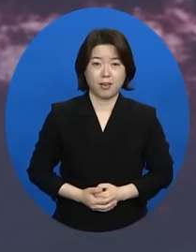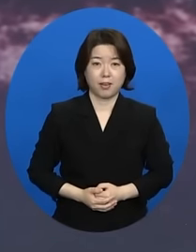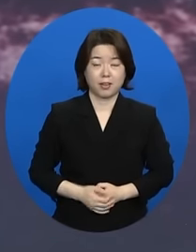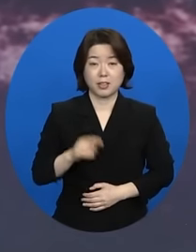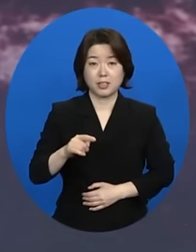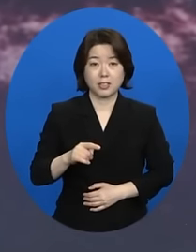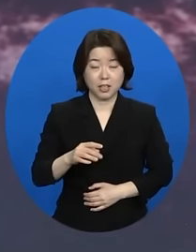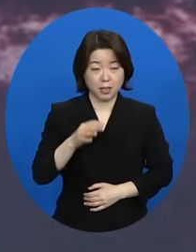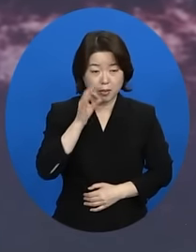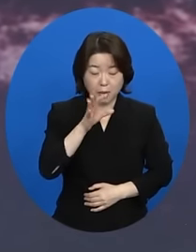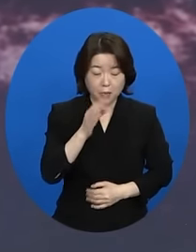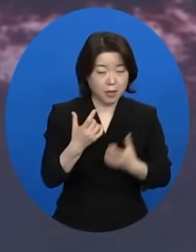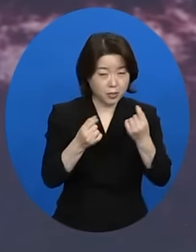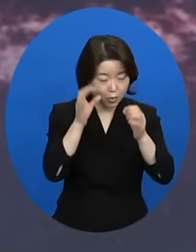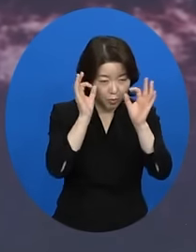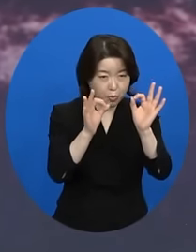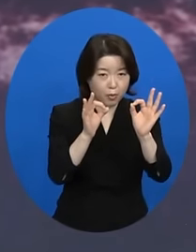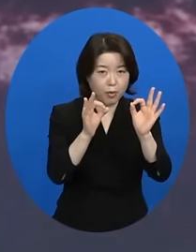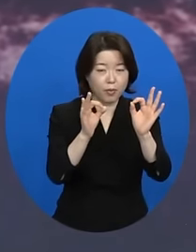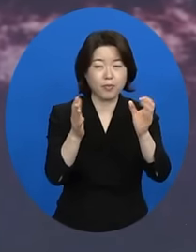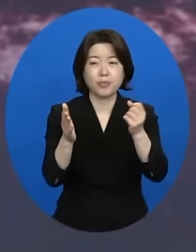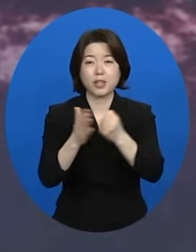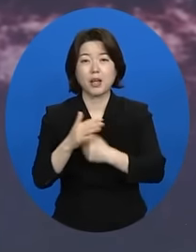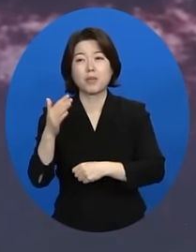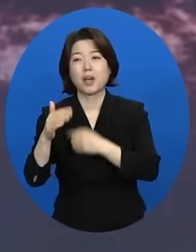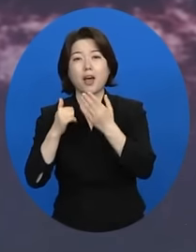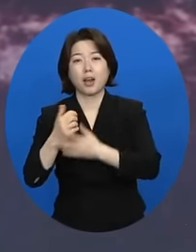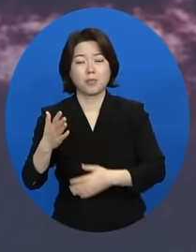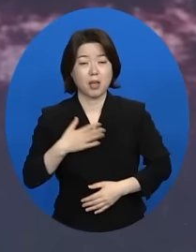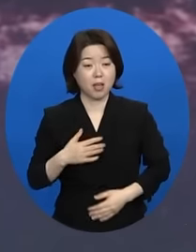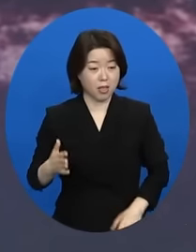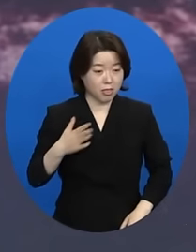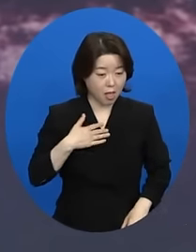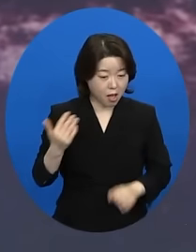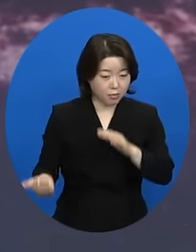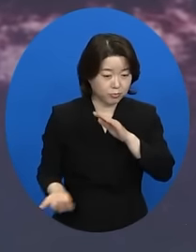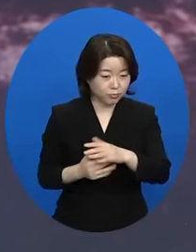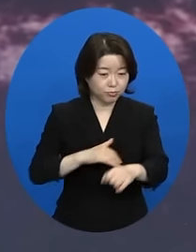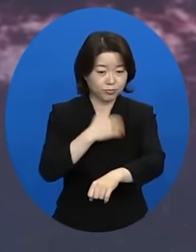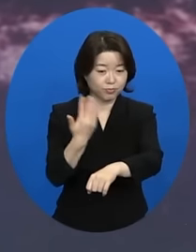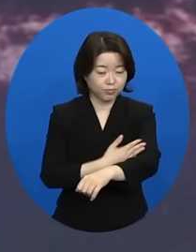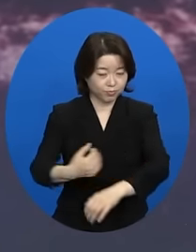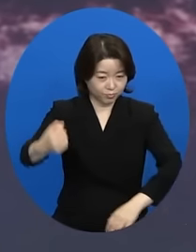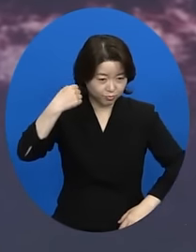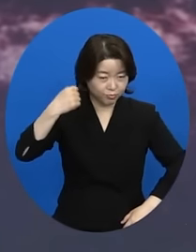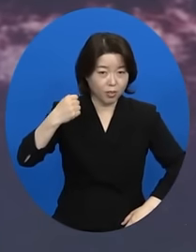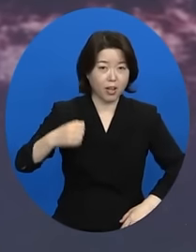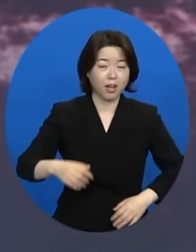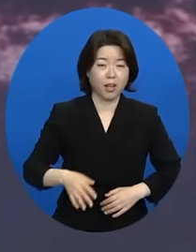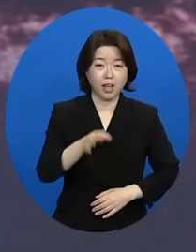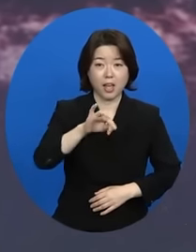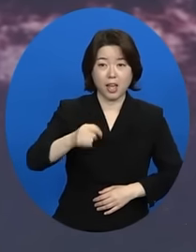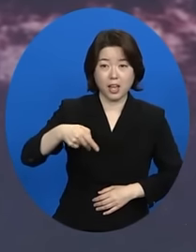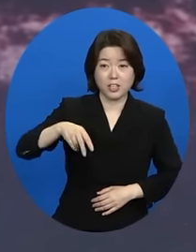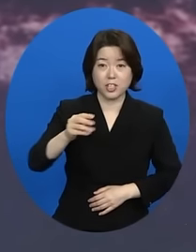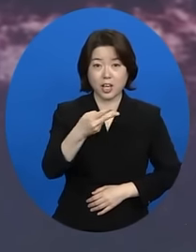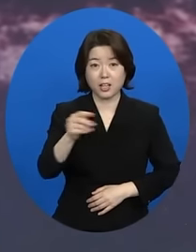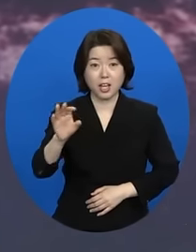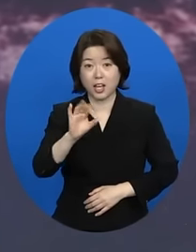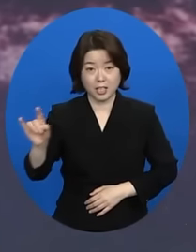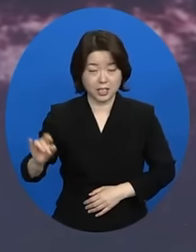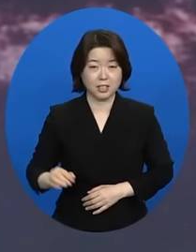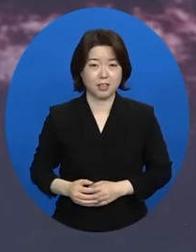이거 불가능해 보이지. 그래서 하나님 뭐라고 하냐면 자기를 나 전능한 하나님 엘샤다이라고 해요. 근데 여러분 이 단어가 언제 나온지